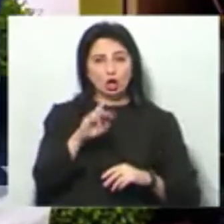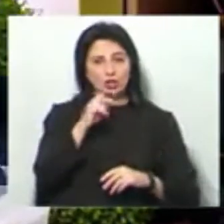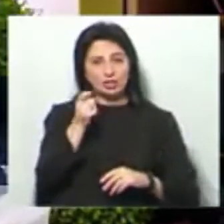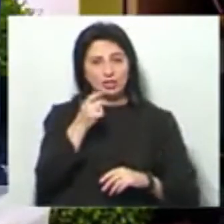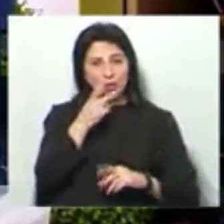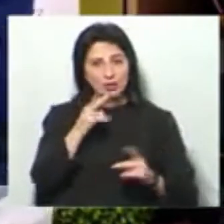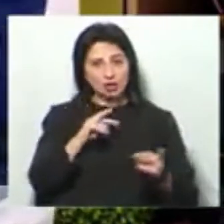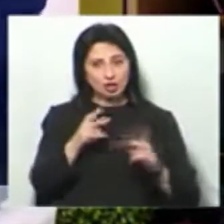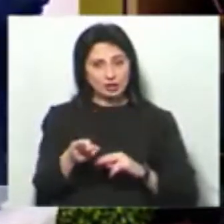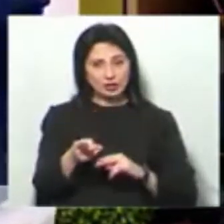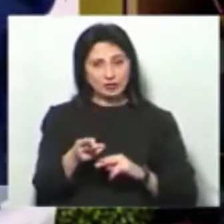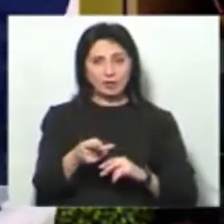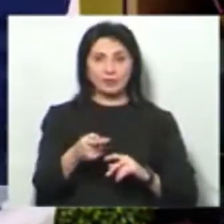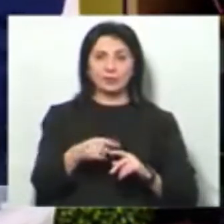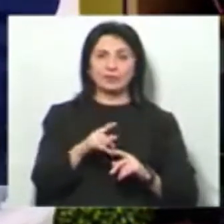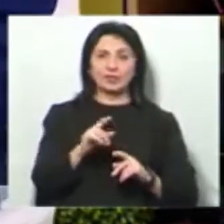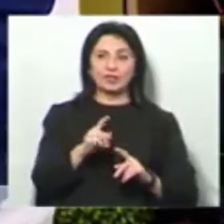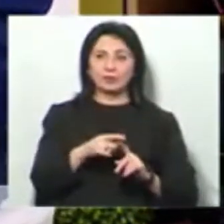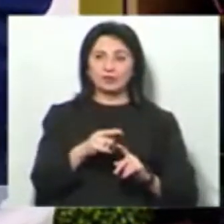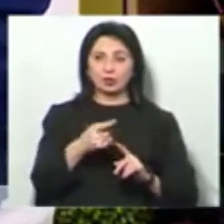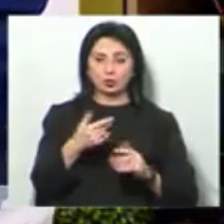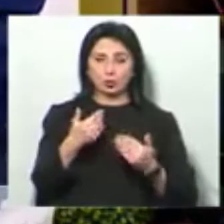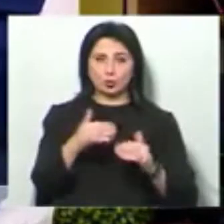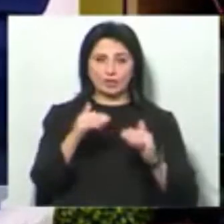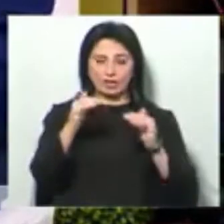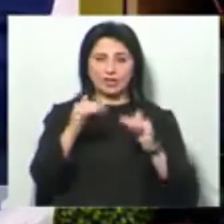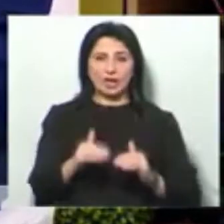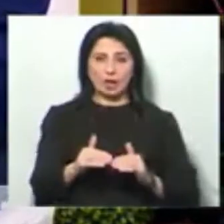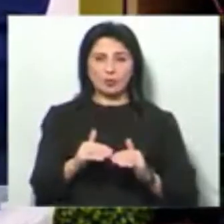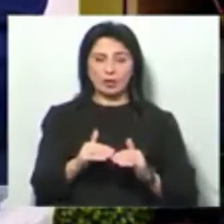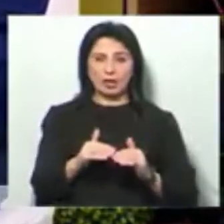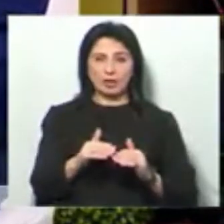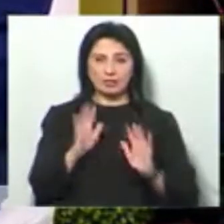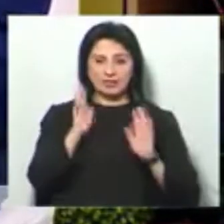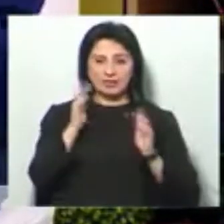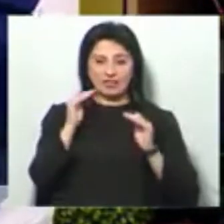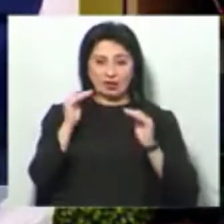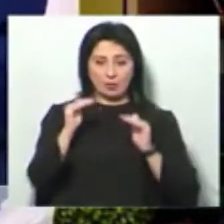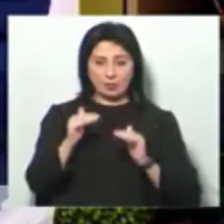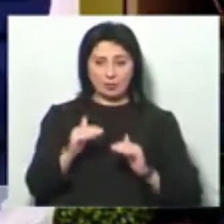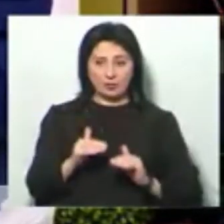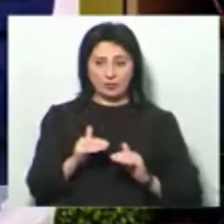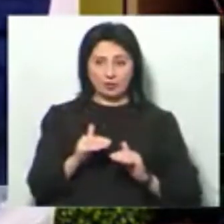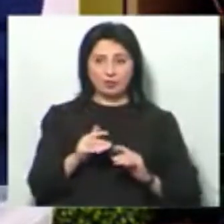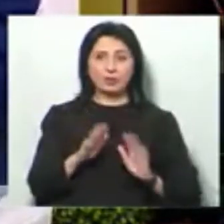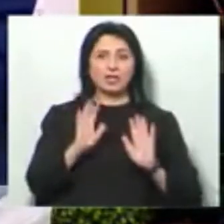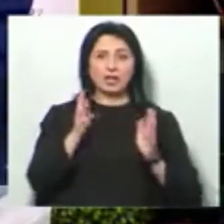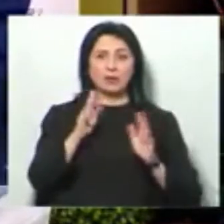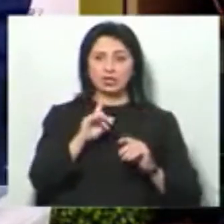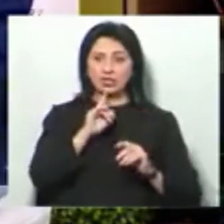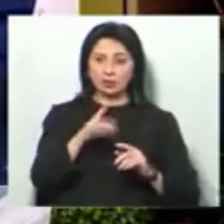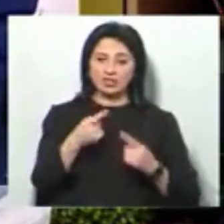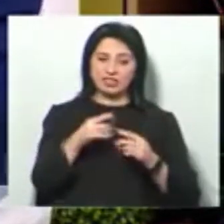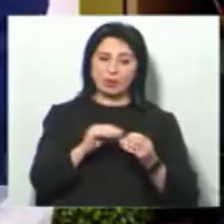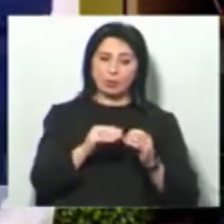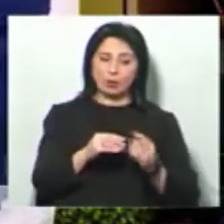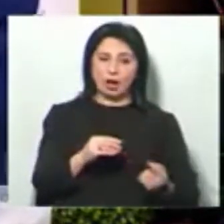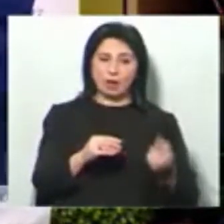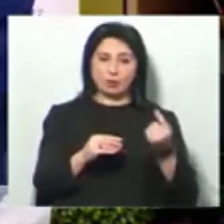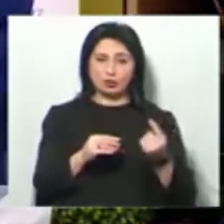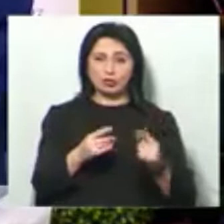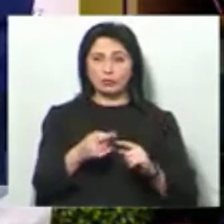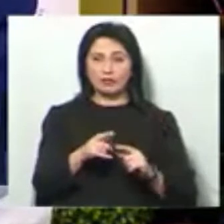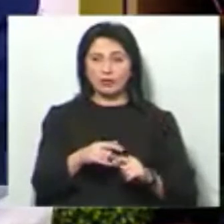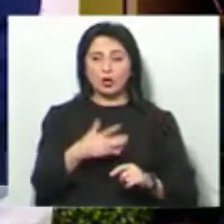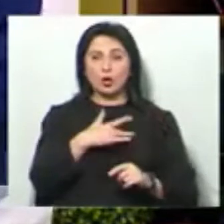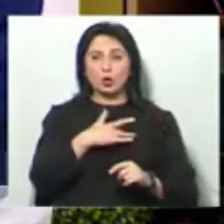medicamente, sta sa sa sa sa sa sa sa sa sa sa sa sa sa sa sa sa sa sa sa sa sa sa sa sa sa sa sa sa sa sa sa sa sa sa sa